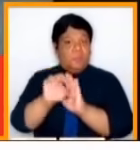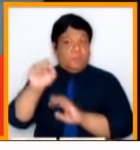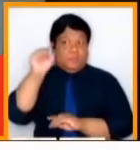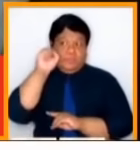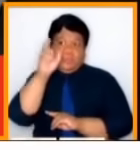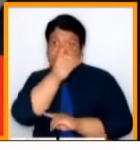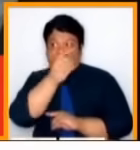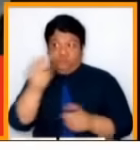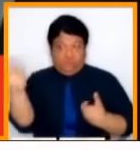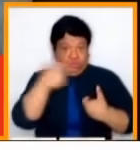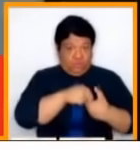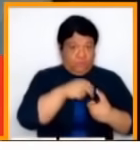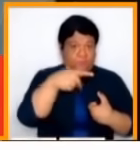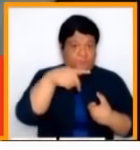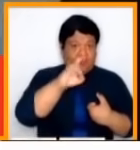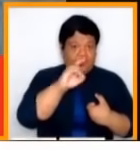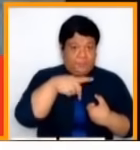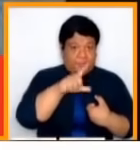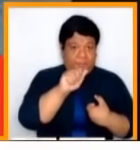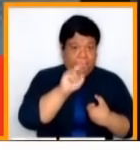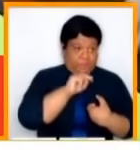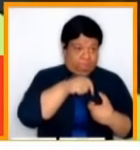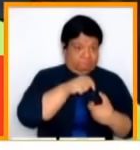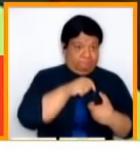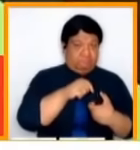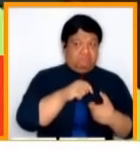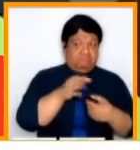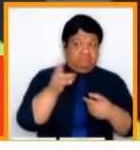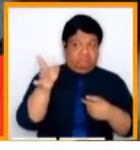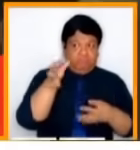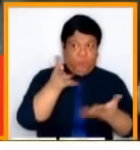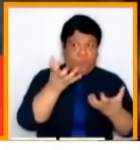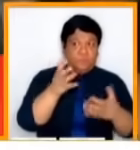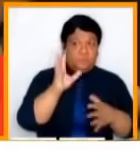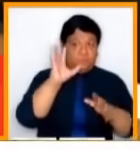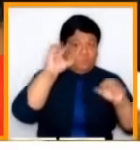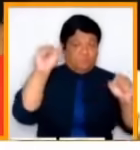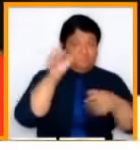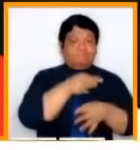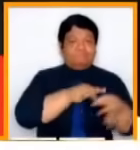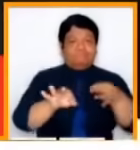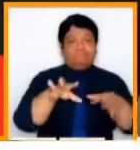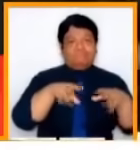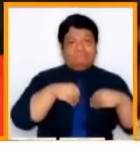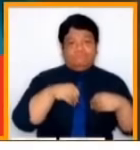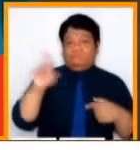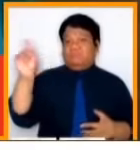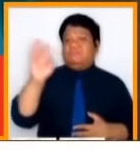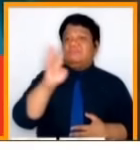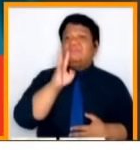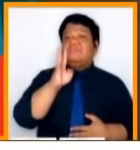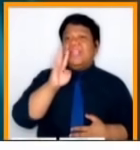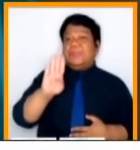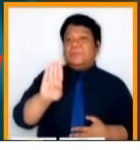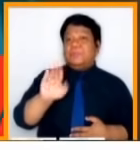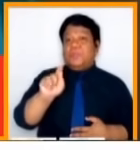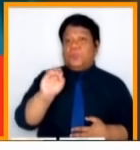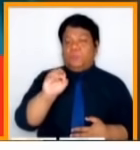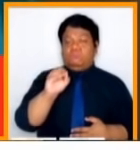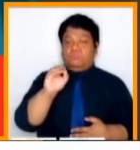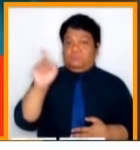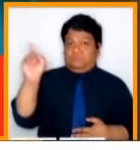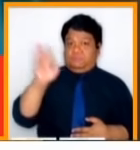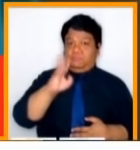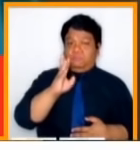Pag sa PDP, i-accept niya yung offer ng PDP, to become our standard